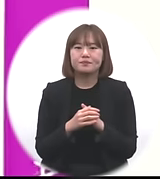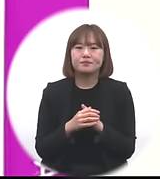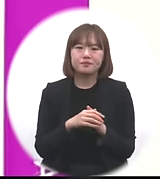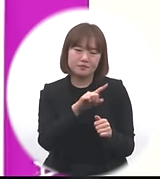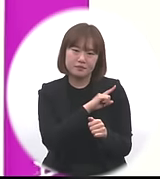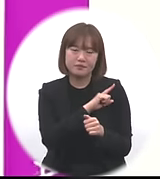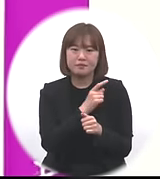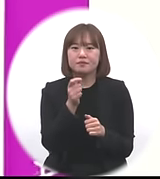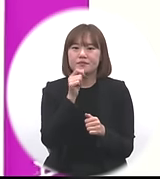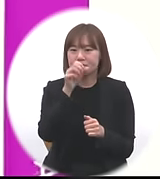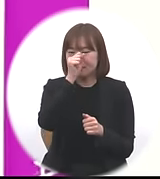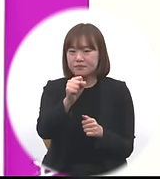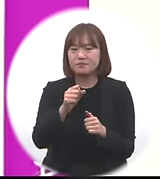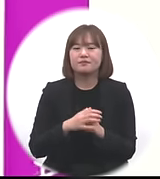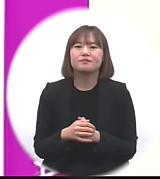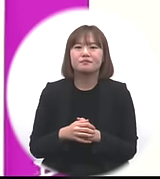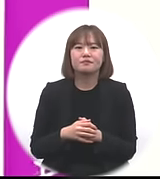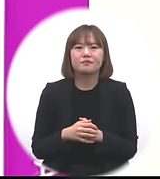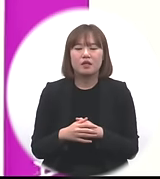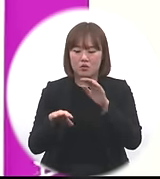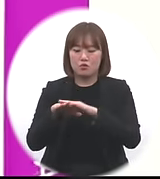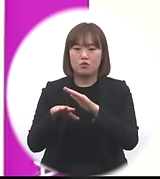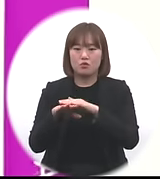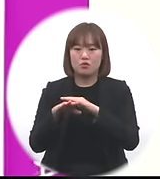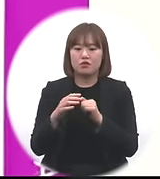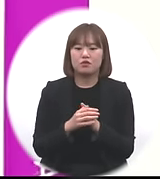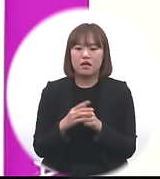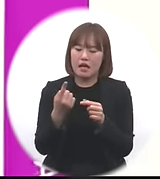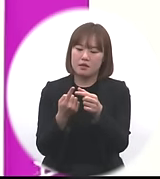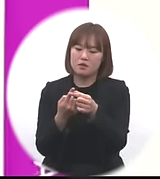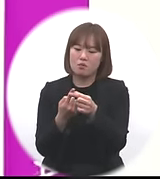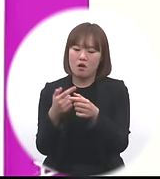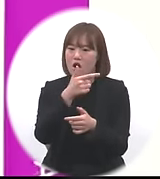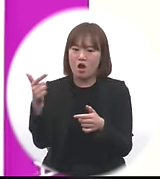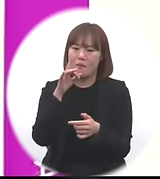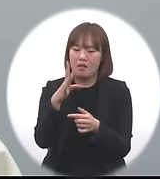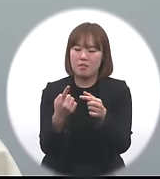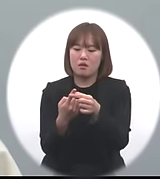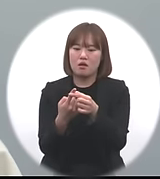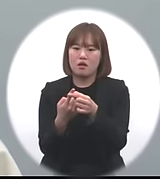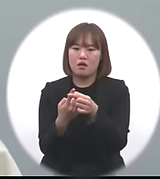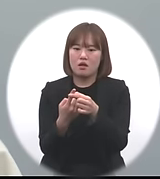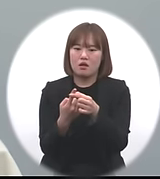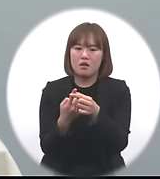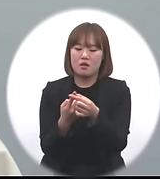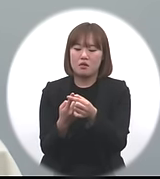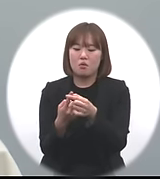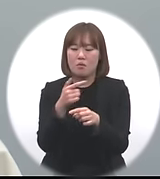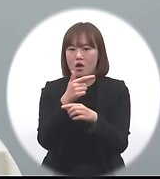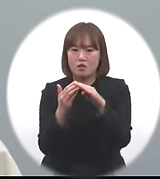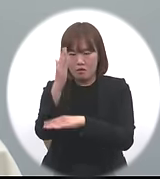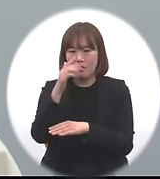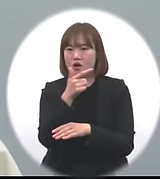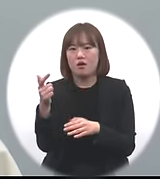생긴 것 중에 작은 걸 사시라는 겁니다. 손가락 한 개 마디 이상으로 넘어가면 큰 거예요. 그렇죠.